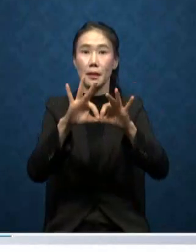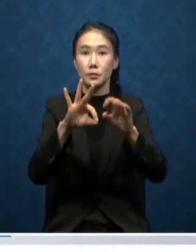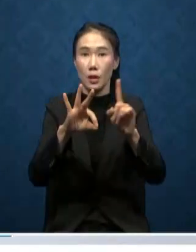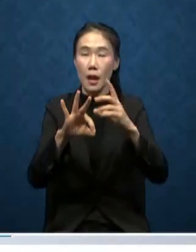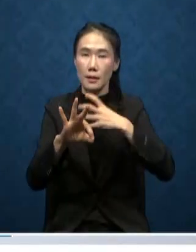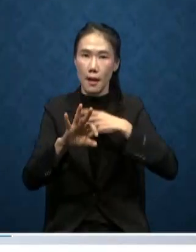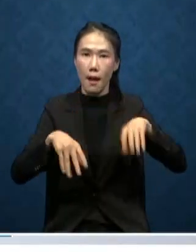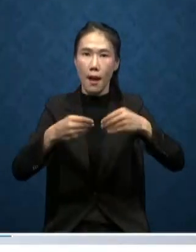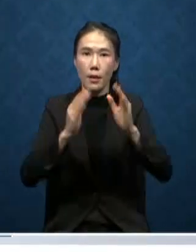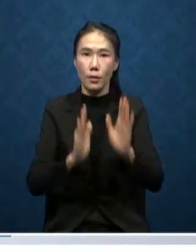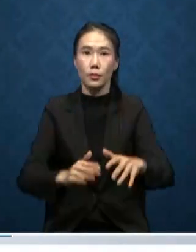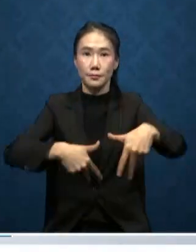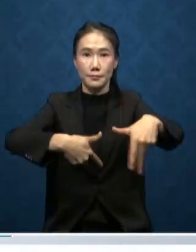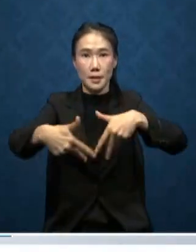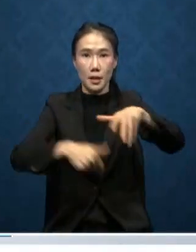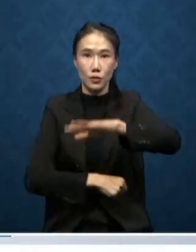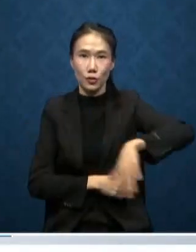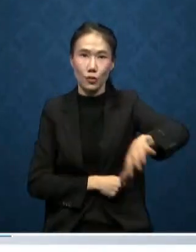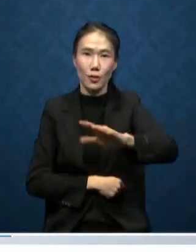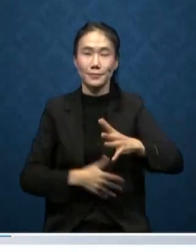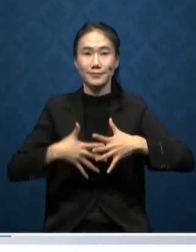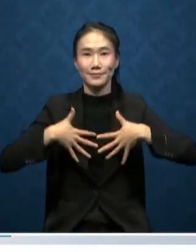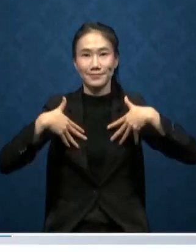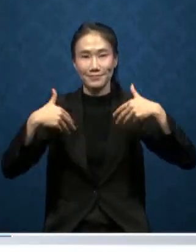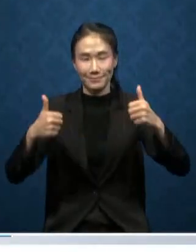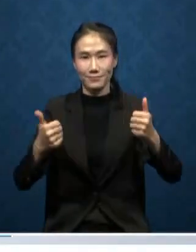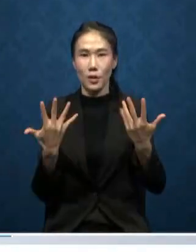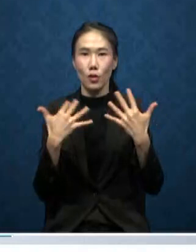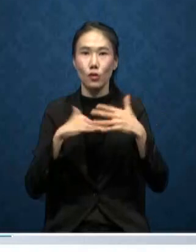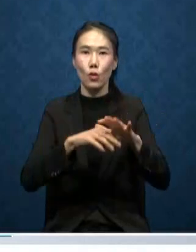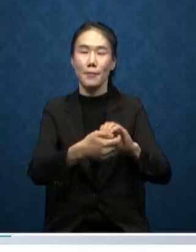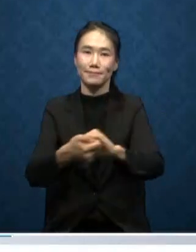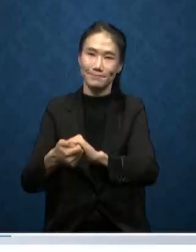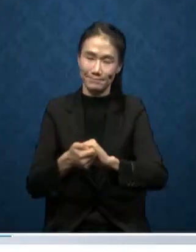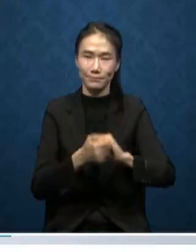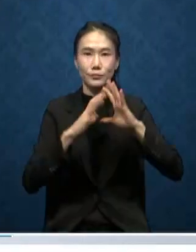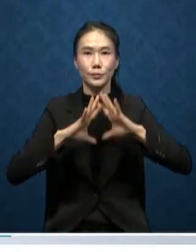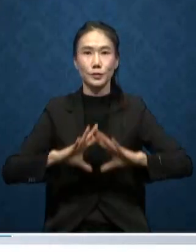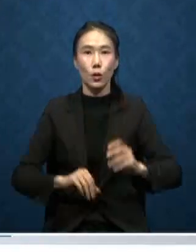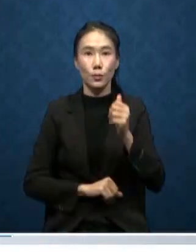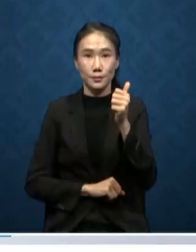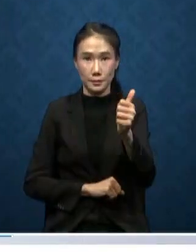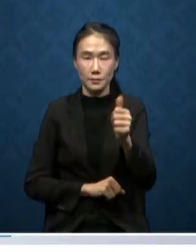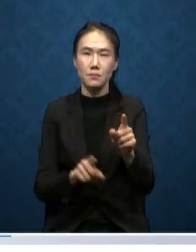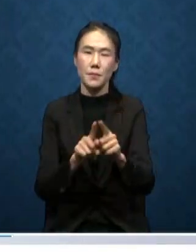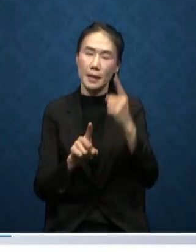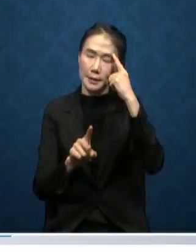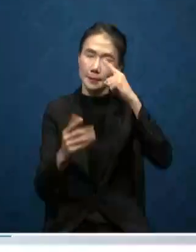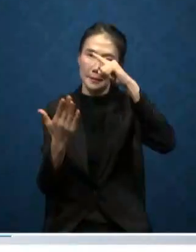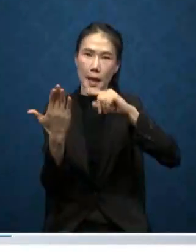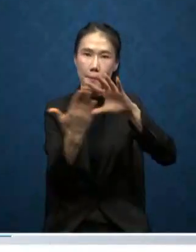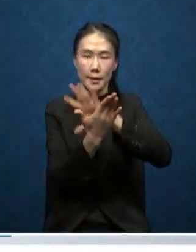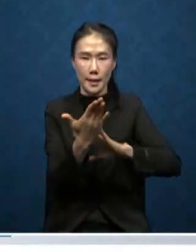จะทำให้ประชาชนมีความสุขและอยู่ด้วยกันอย่างสันติสุขนำมาซึ่งความมั่นคง